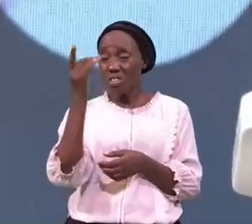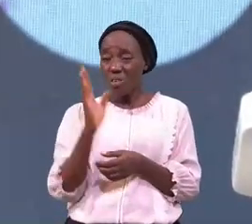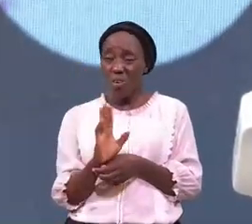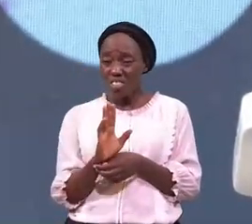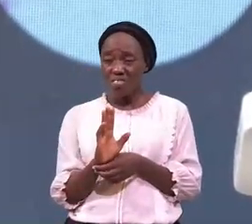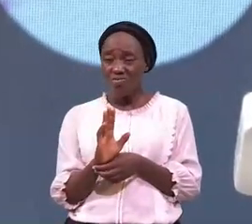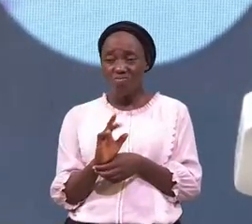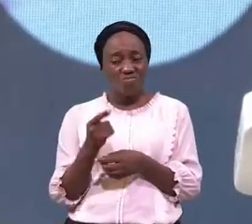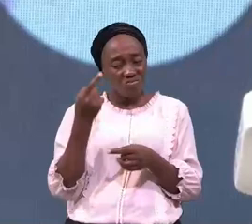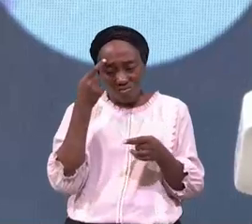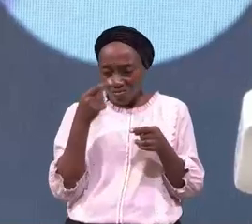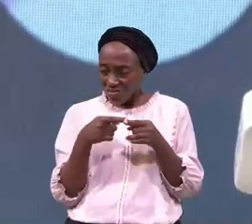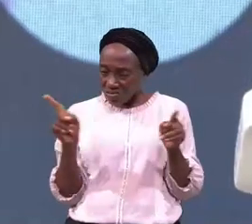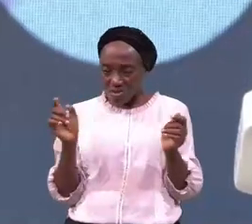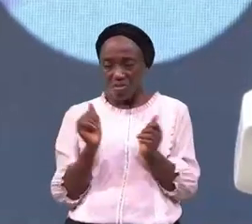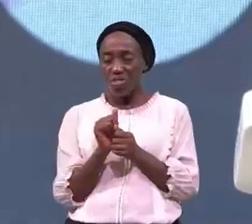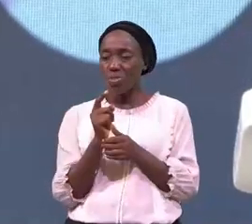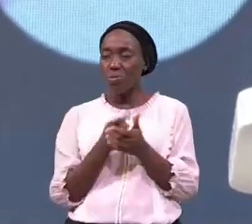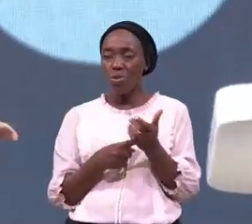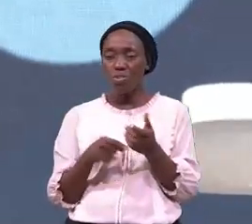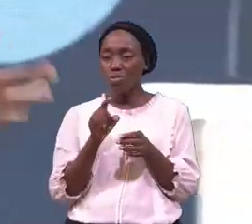Est-ce que Dieu ne secoue pas la tête quand il te regarde?